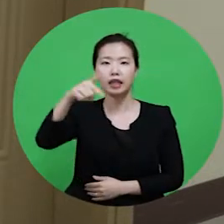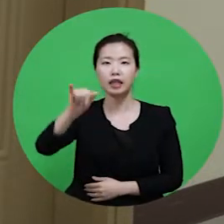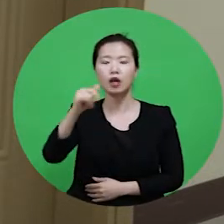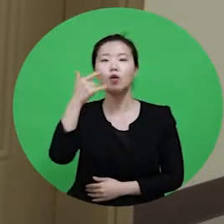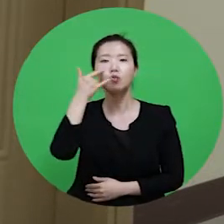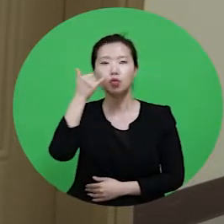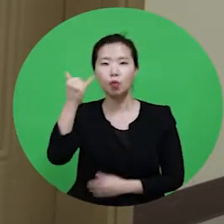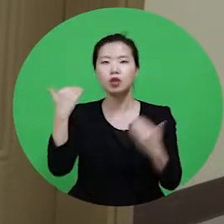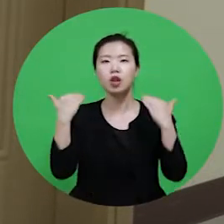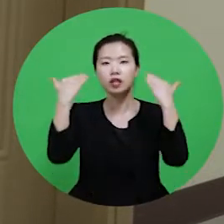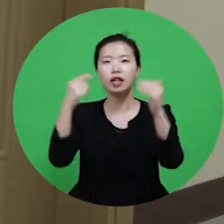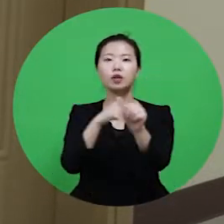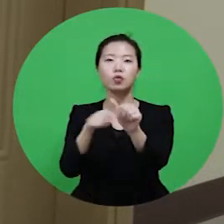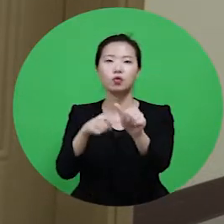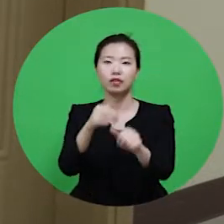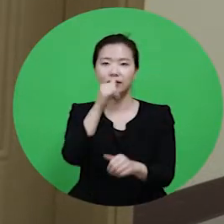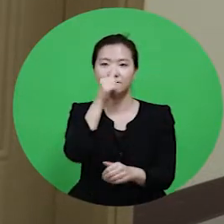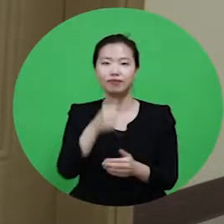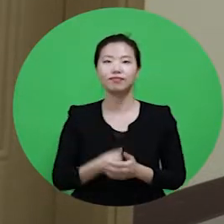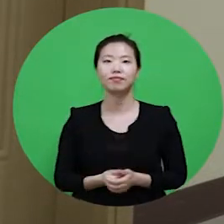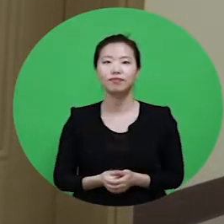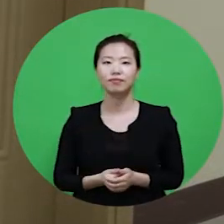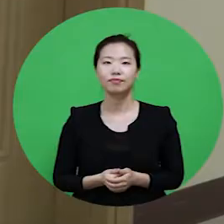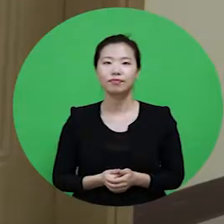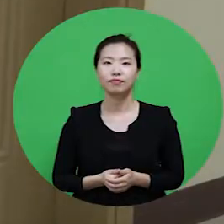부모 성장 교실이 열렸습니다.